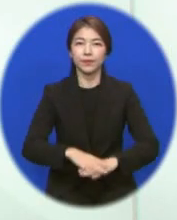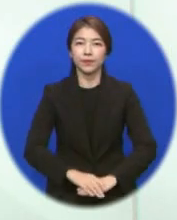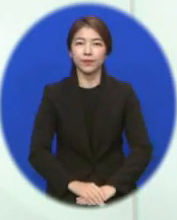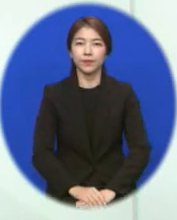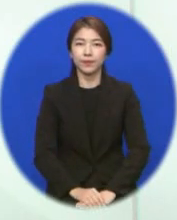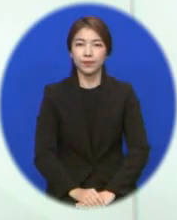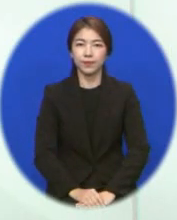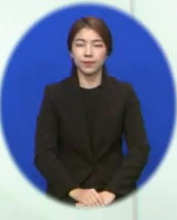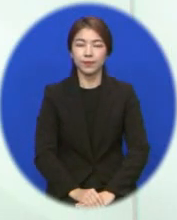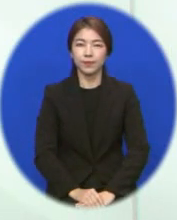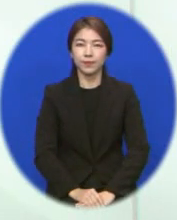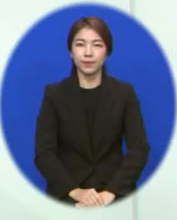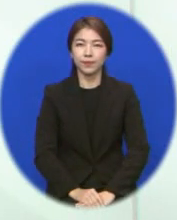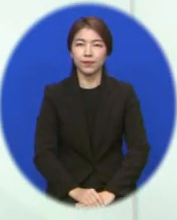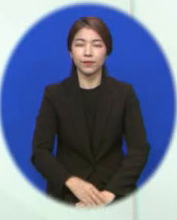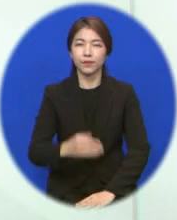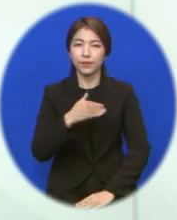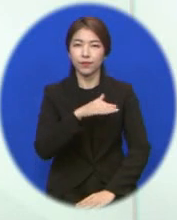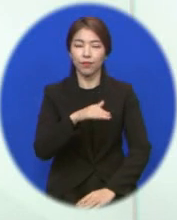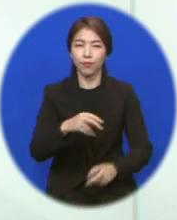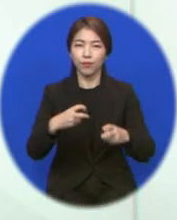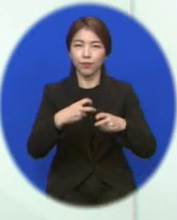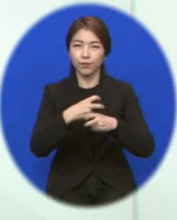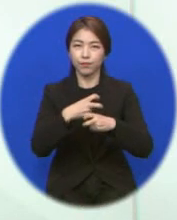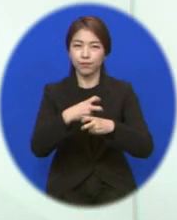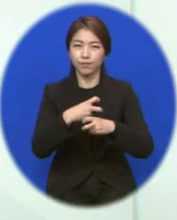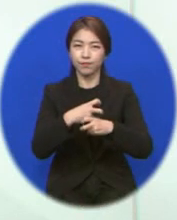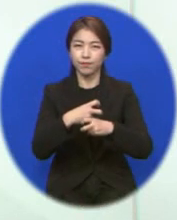우리는